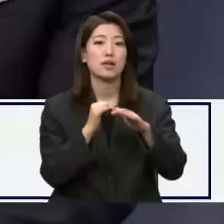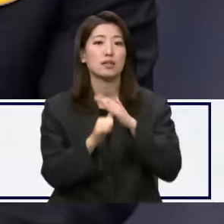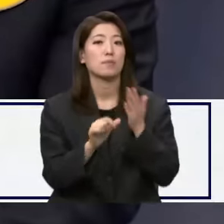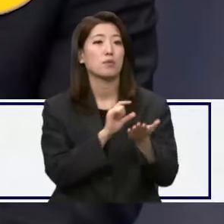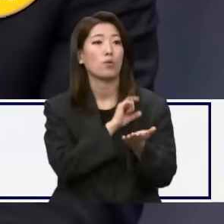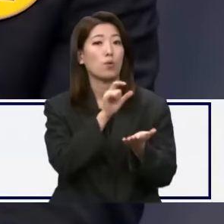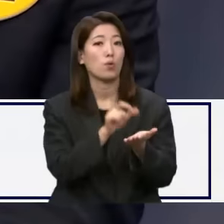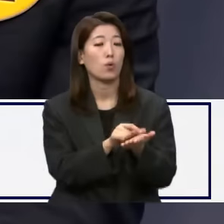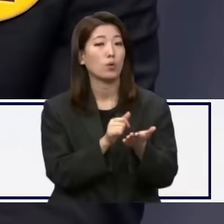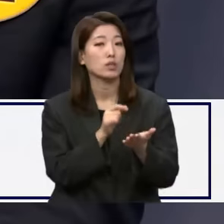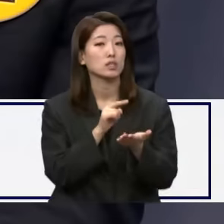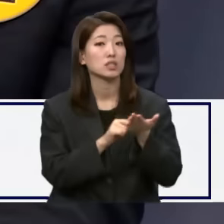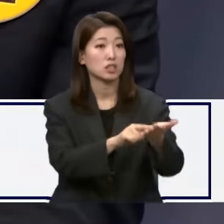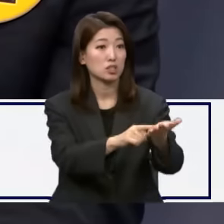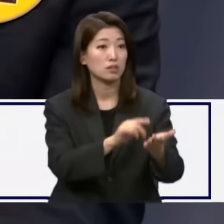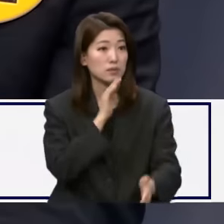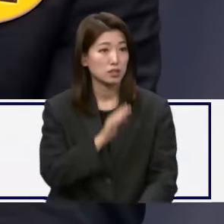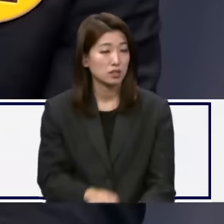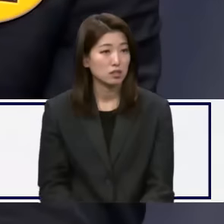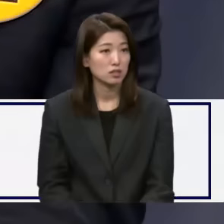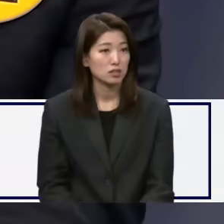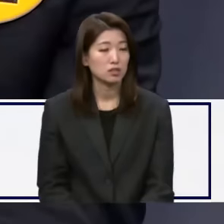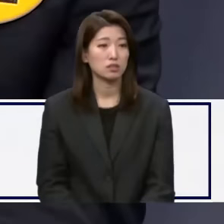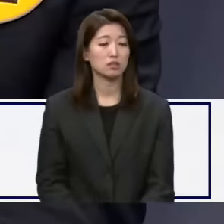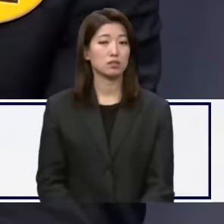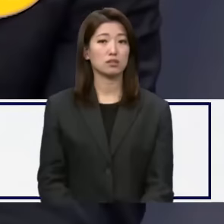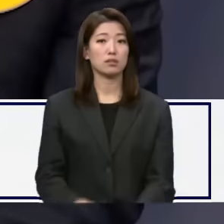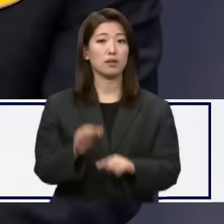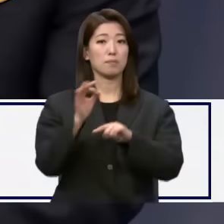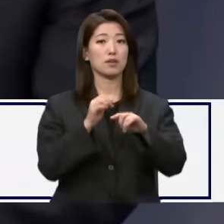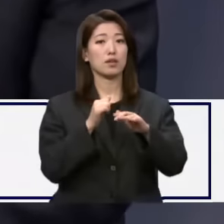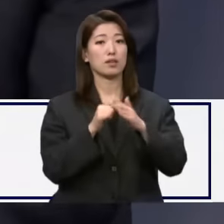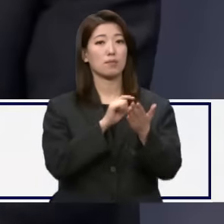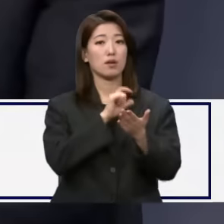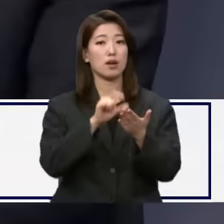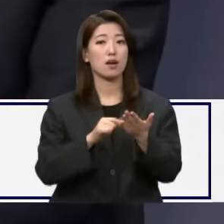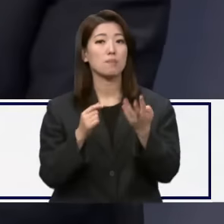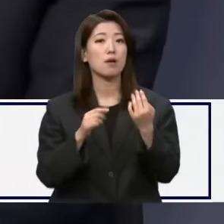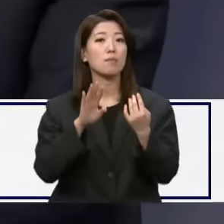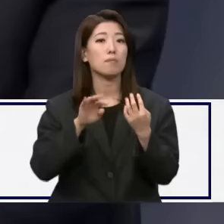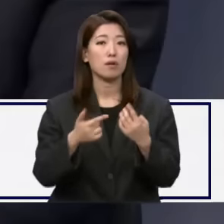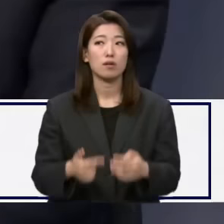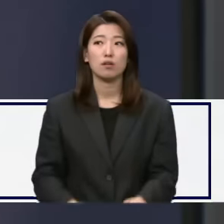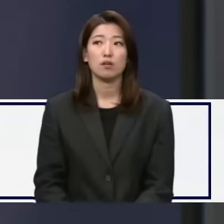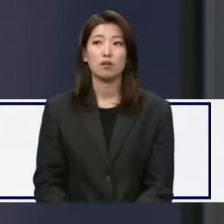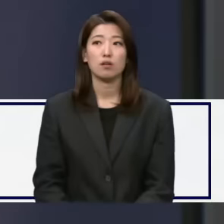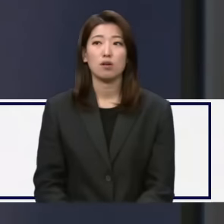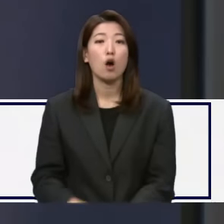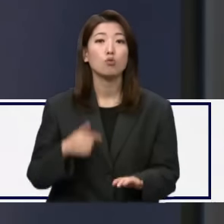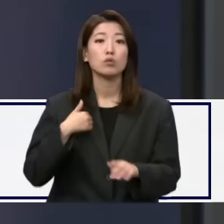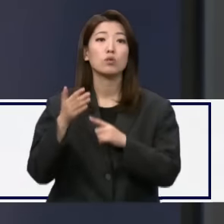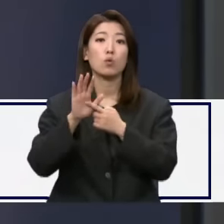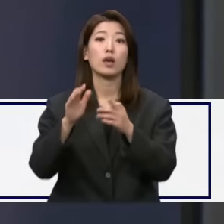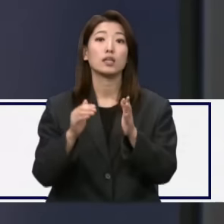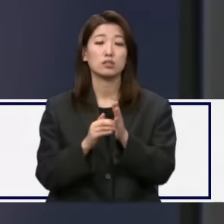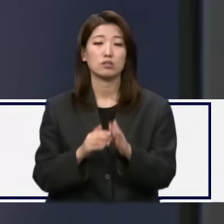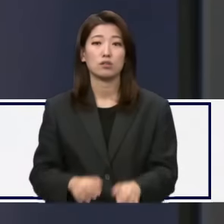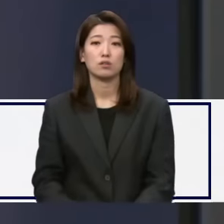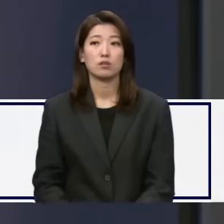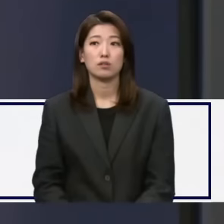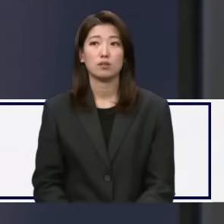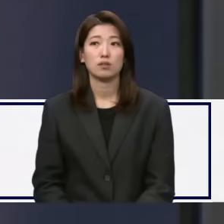예 그럼 비례 몇 번을 예상하고 계십니까 아 저희는 다 이미 공개를 했는데요 비례대표